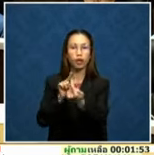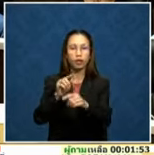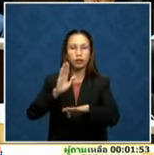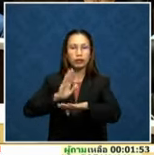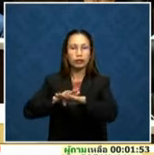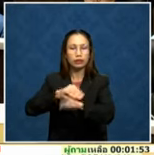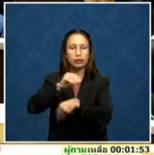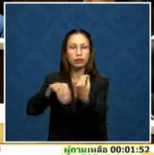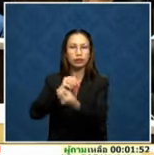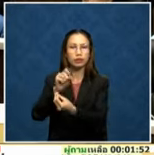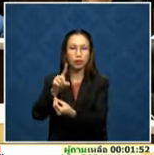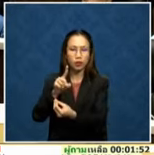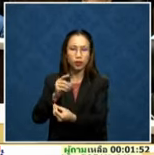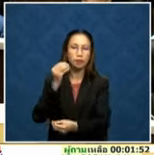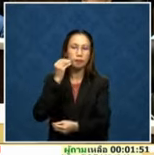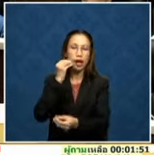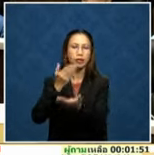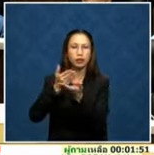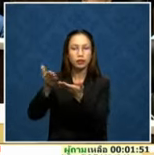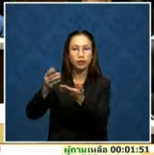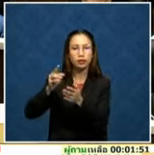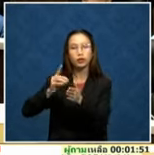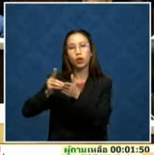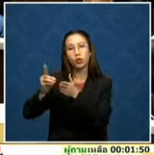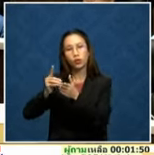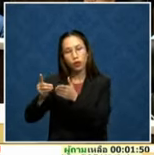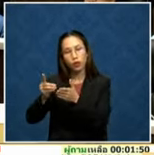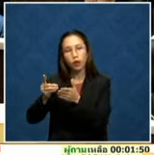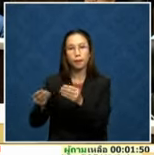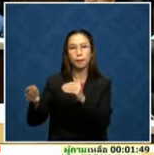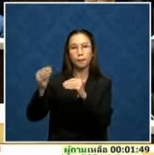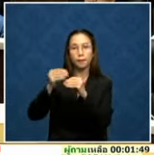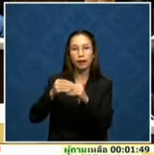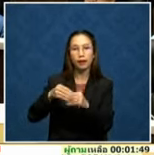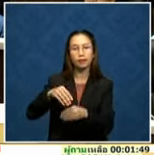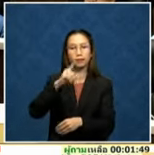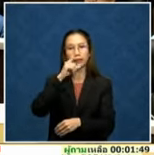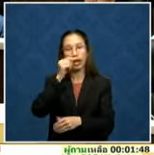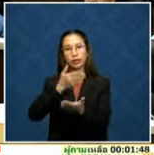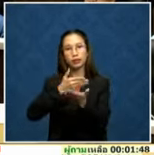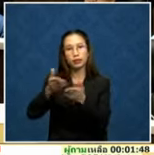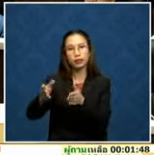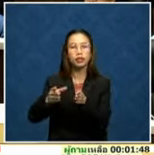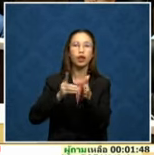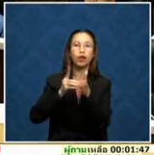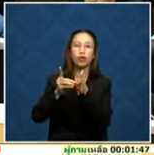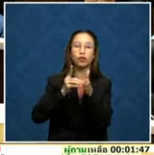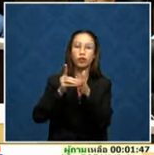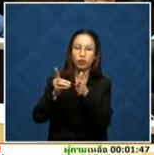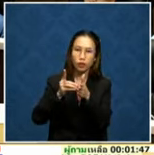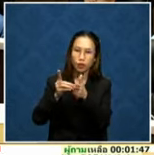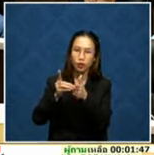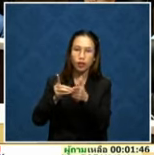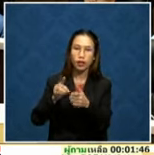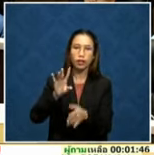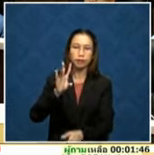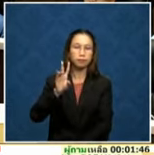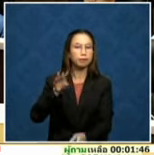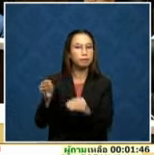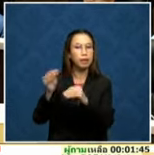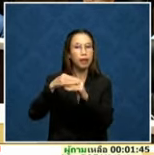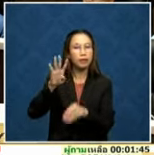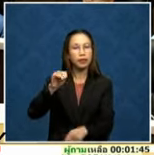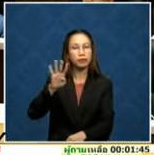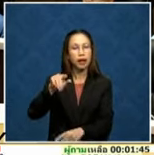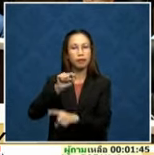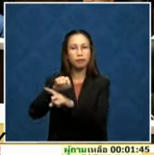กระต้นแนทีกิผ่านอสังหาริมศัท์ทั้งเรื่ของการเพิ่มสตวนต่างชาติซอคอนโดจาก 49% เป็ 75% เรื่